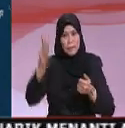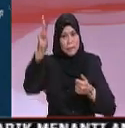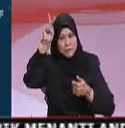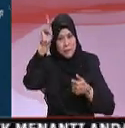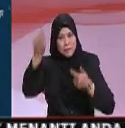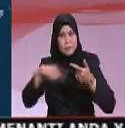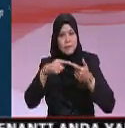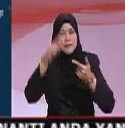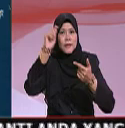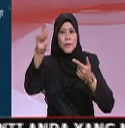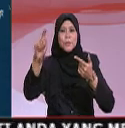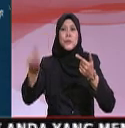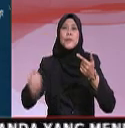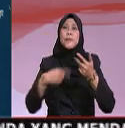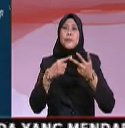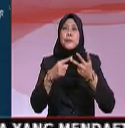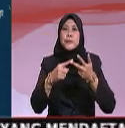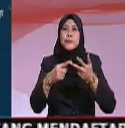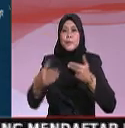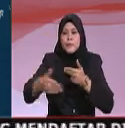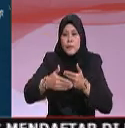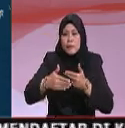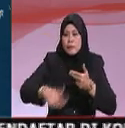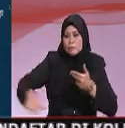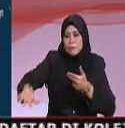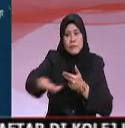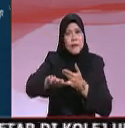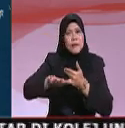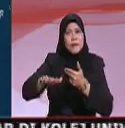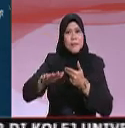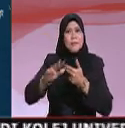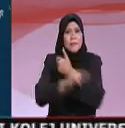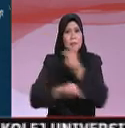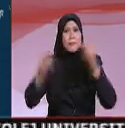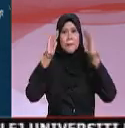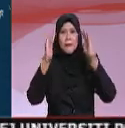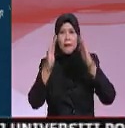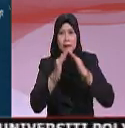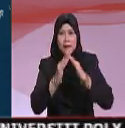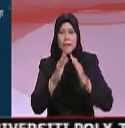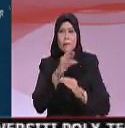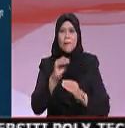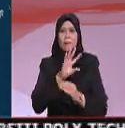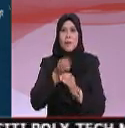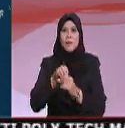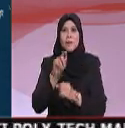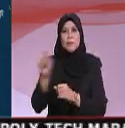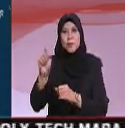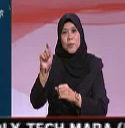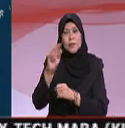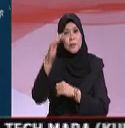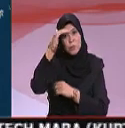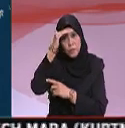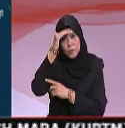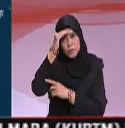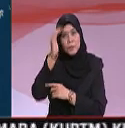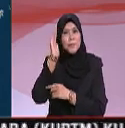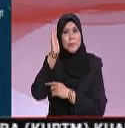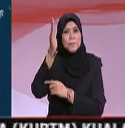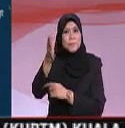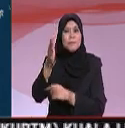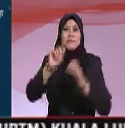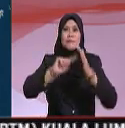Kelantan, Terengganu dan juga di hampir kesemua bahagian di negeri Pahang serta melibatkan timur negeri Johor dijangka